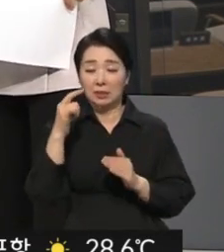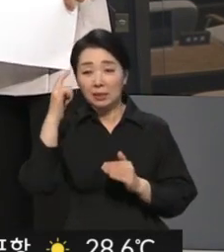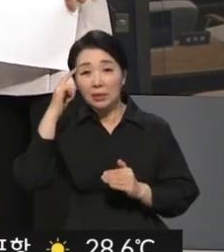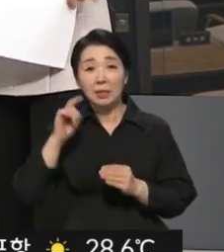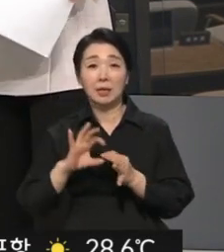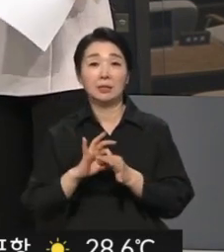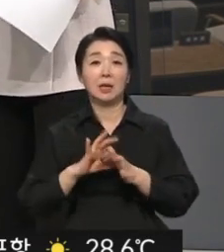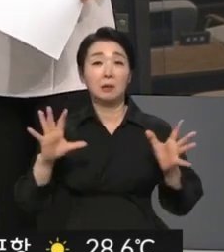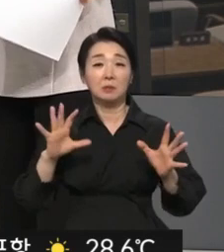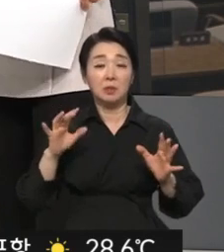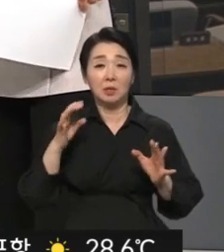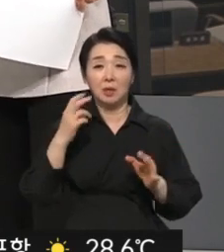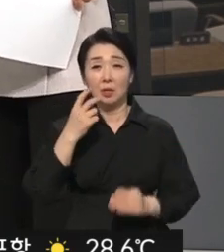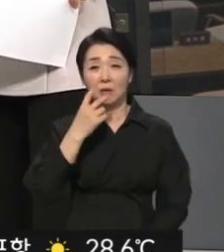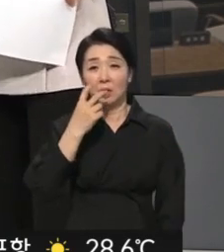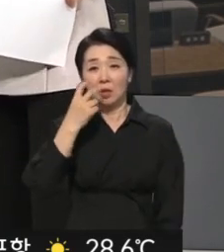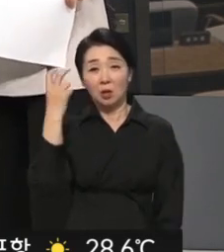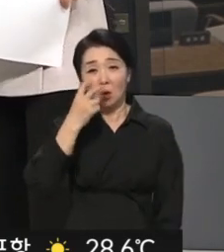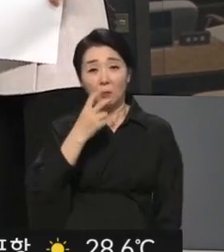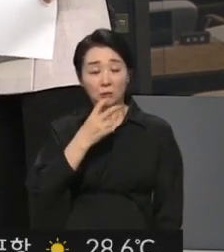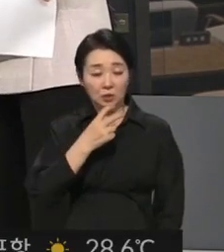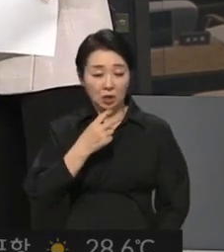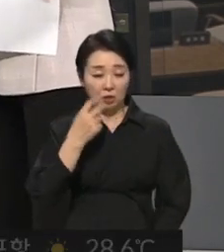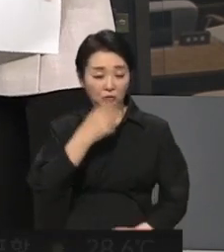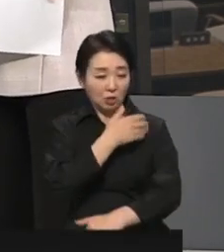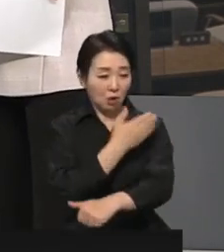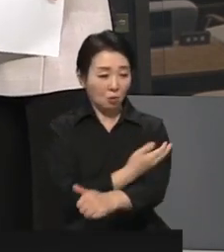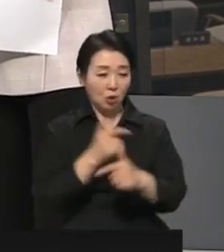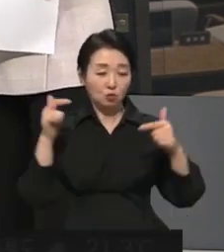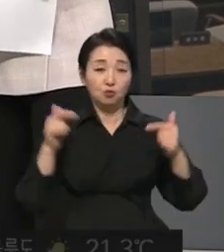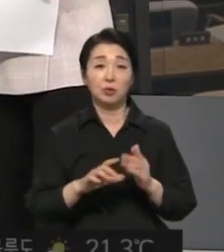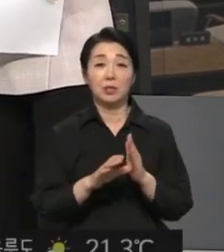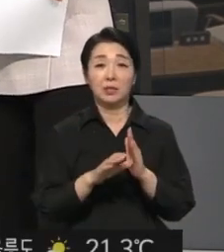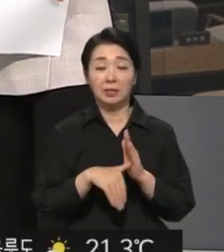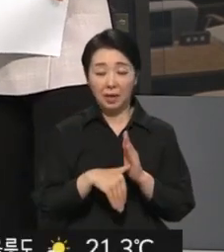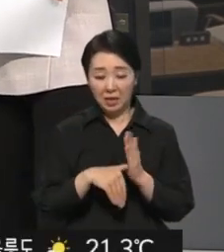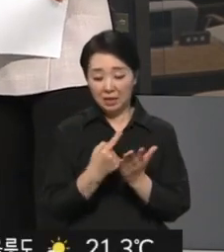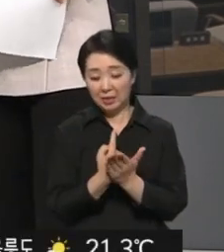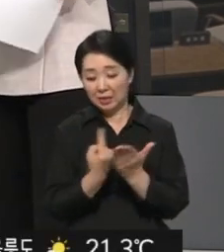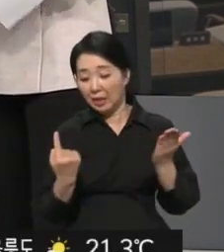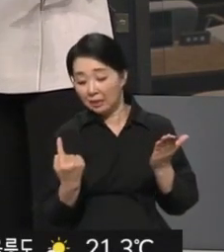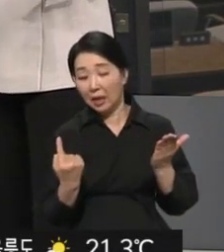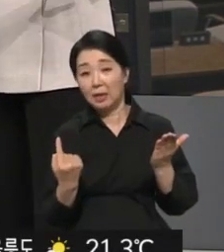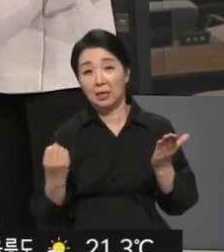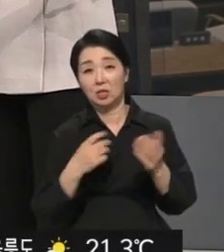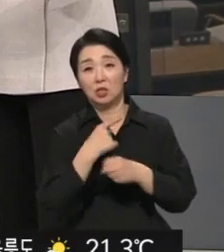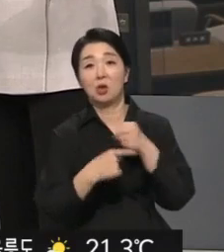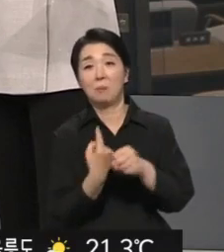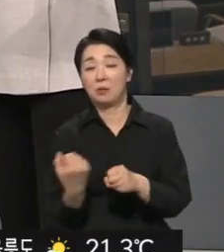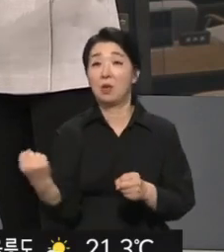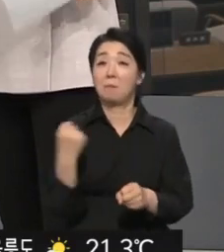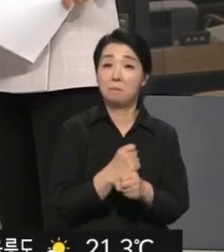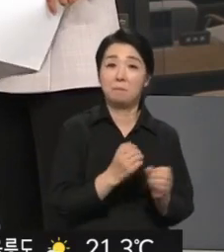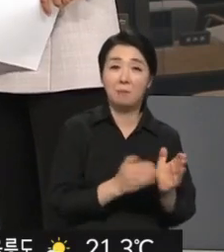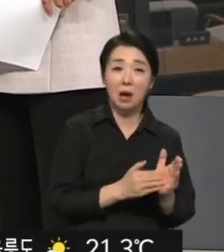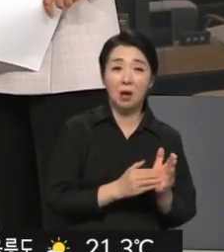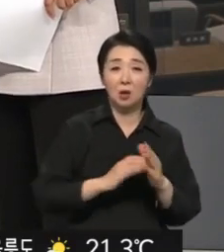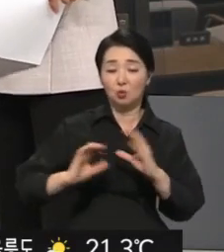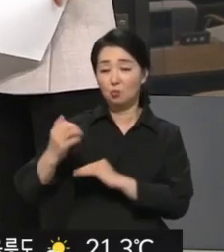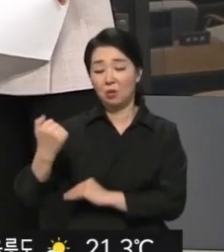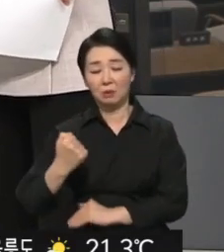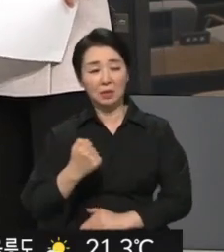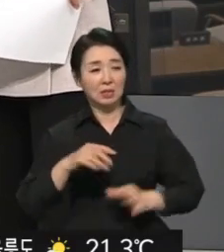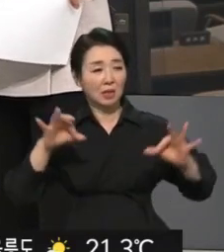때 탈당했던 민형배 의원을 1년 만에 복당을 시켰었죠. 국민의힘은 잠시만 안녕 쇼에 속지